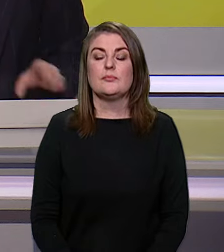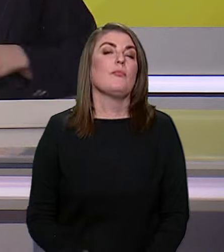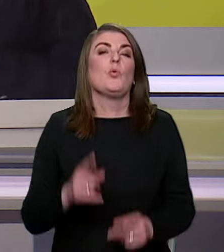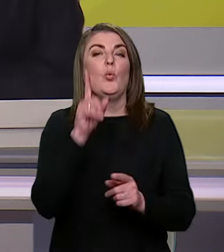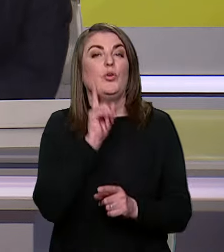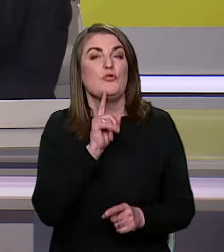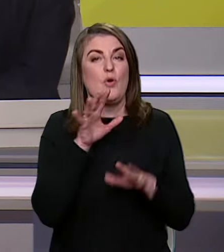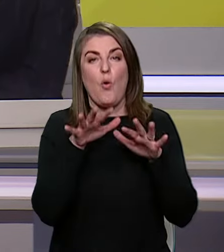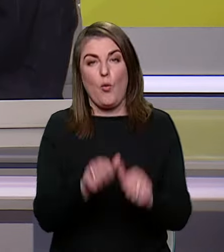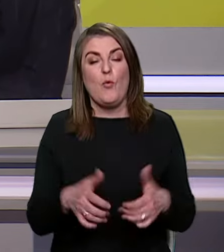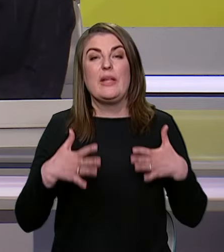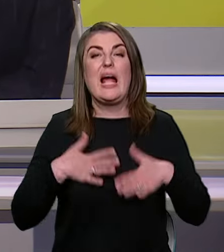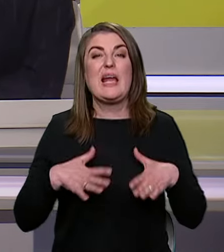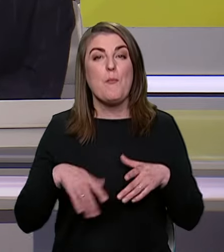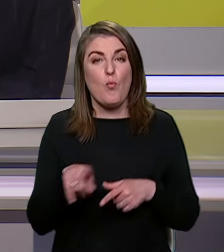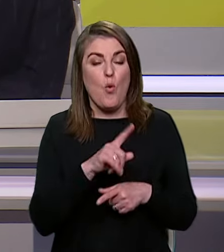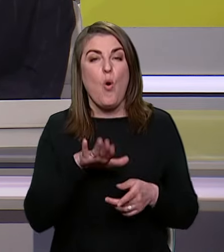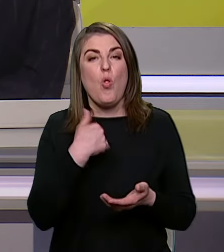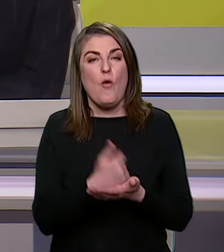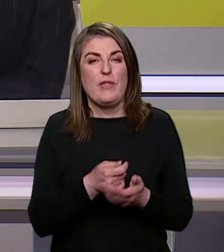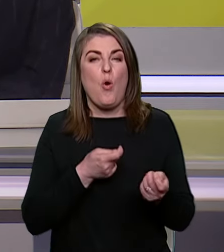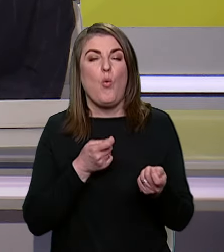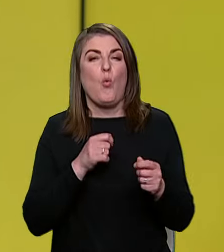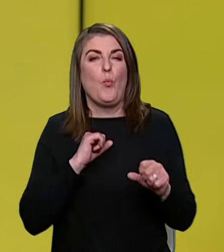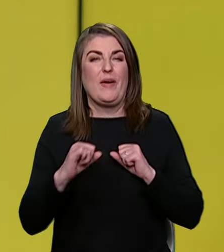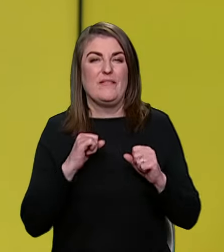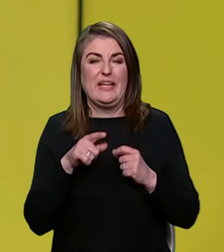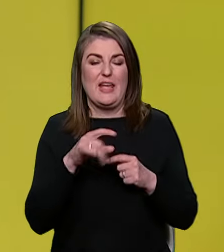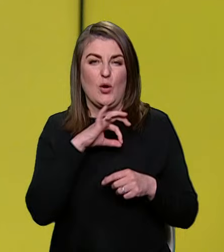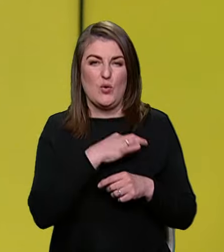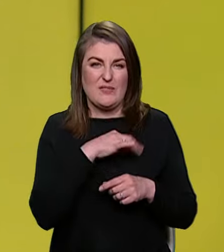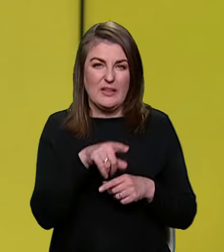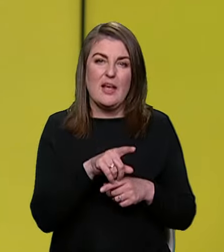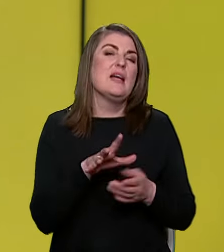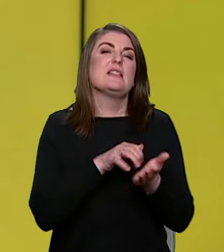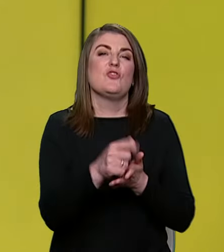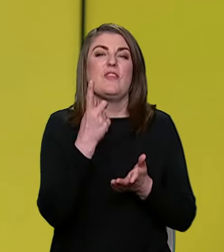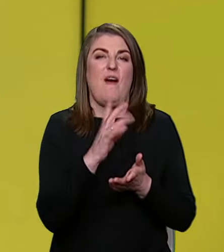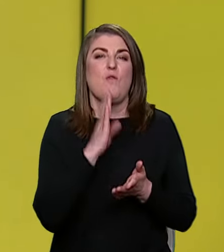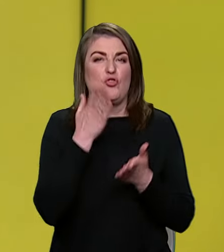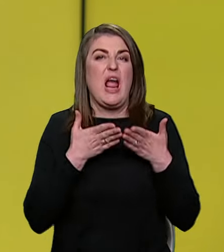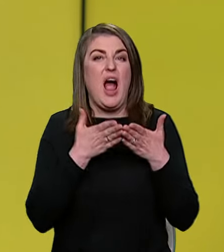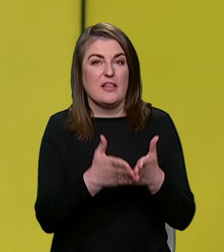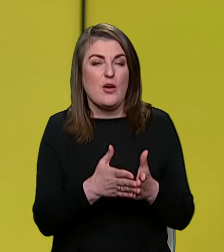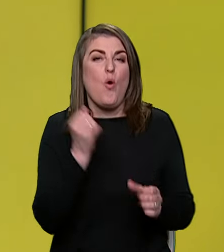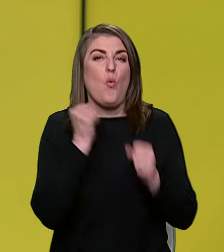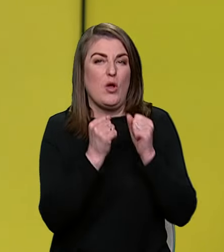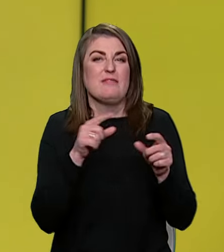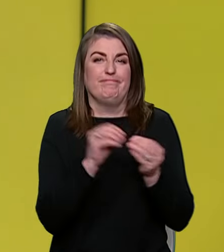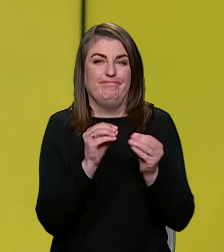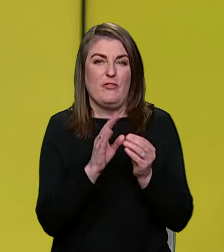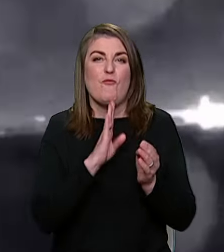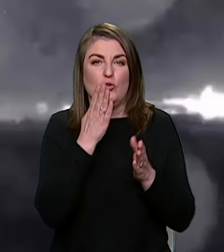У тимчасово окупованому Криму головне управління розвідки знищило два ворожих катери, уразили стільки ж ворожих суден.